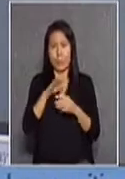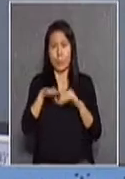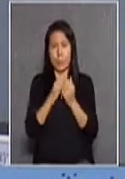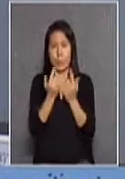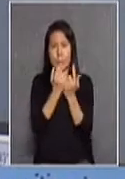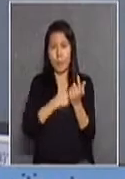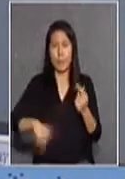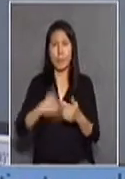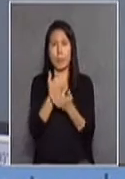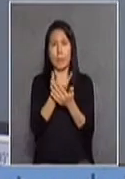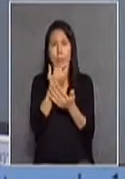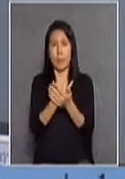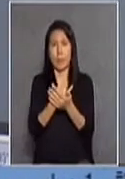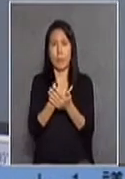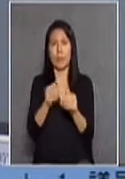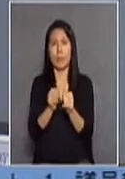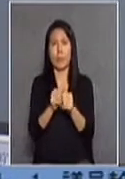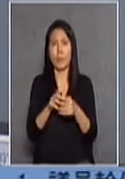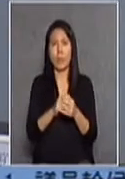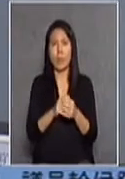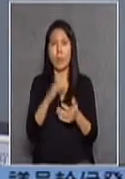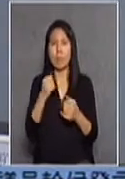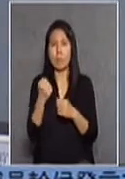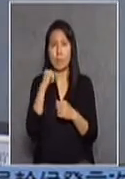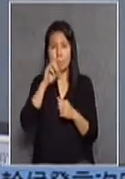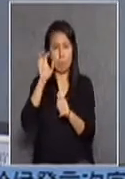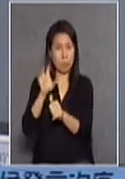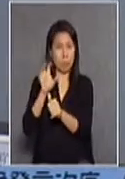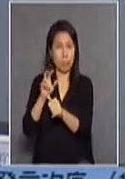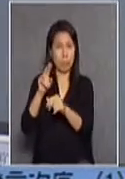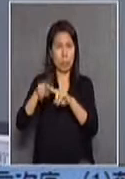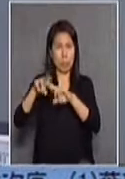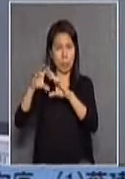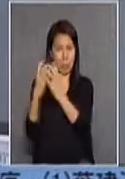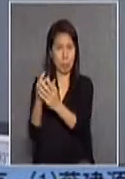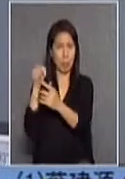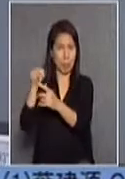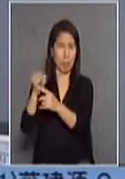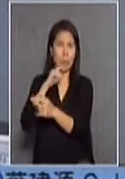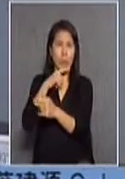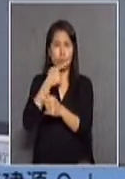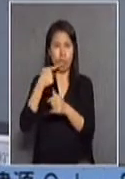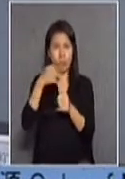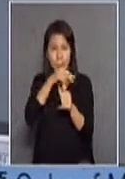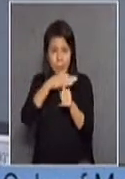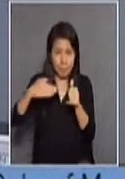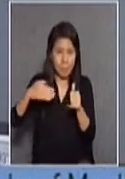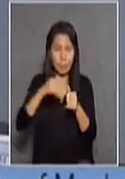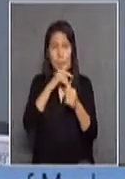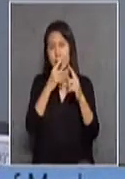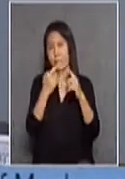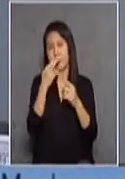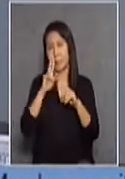胞。第二，強烈譴責中共當權者血腥屠殺中國人民。